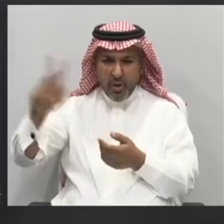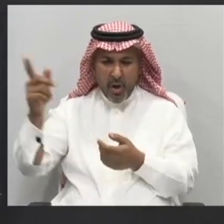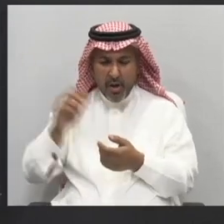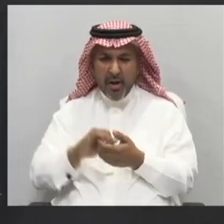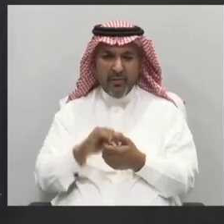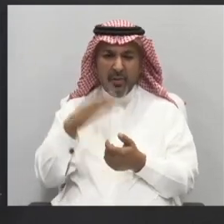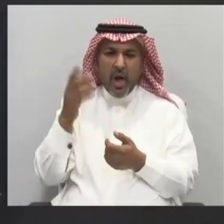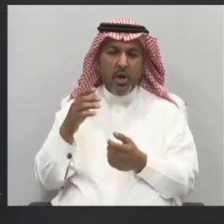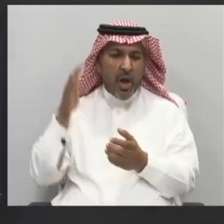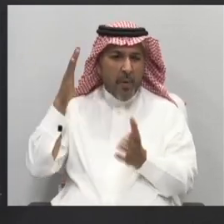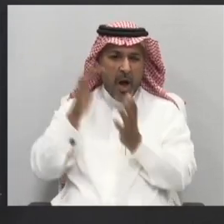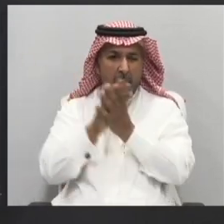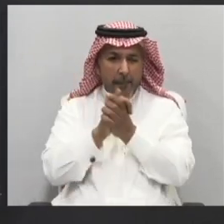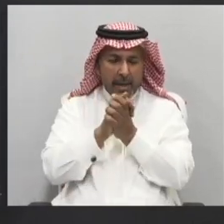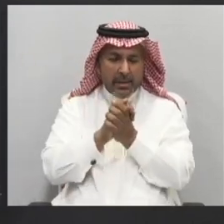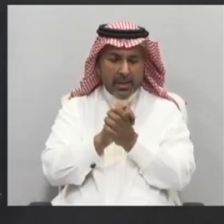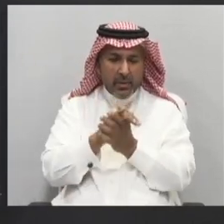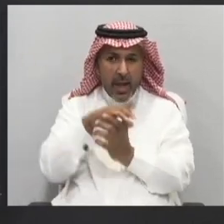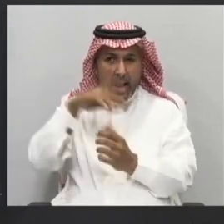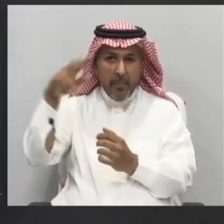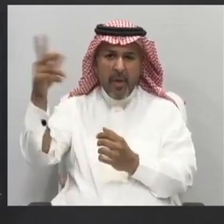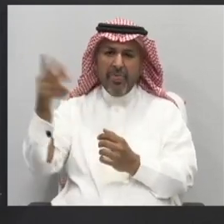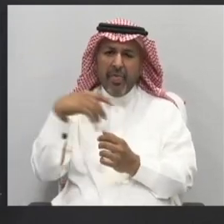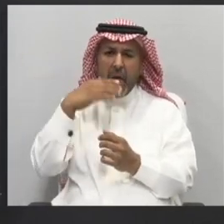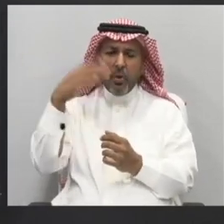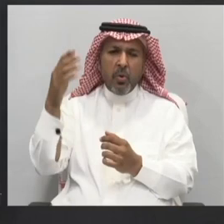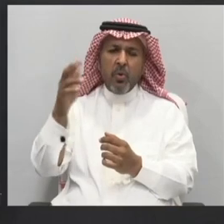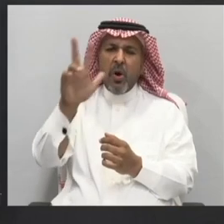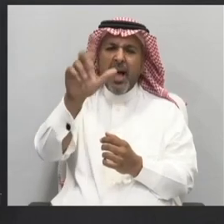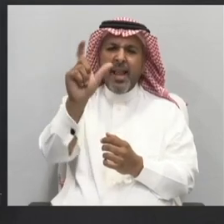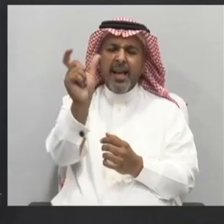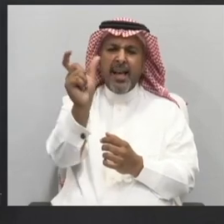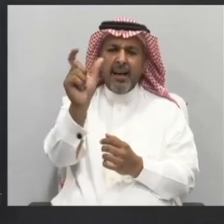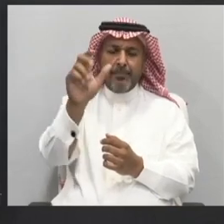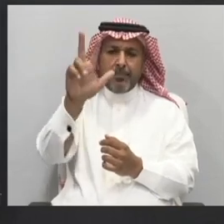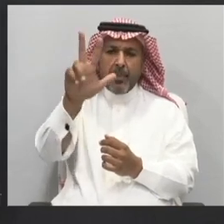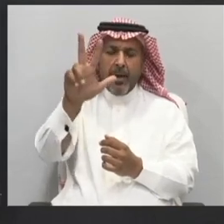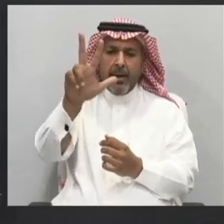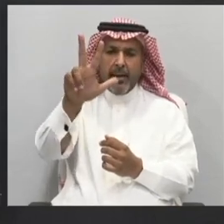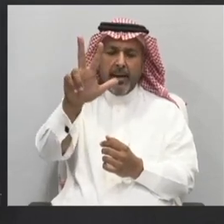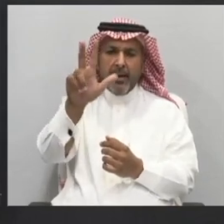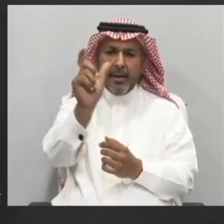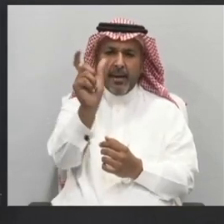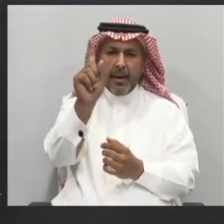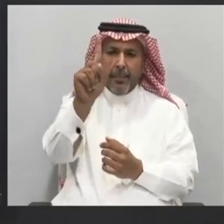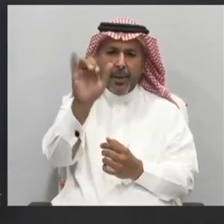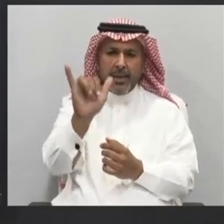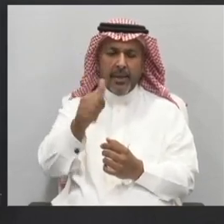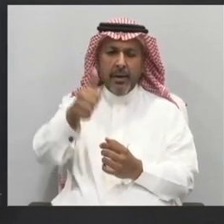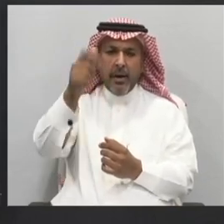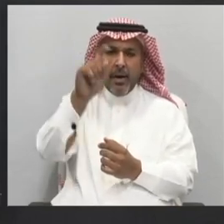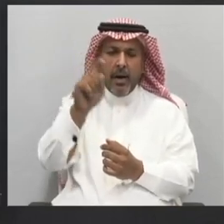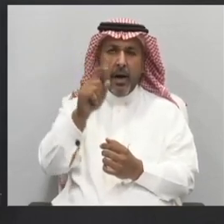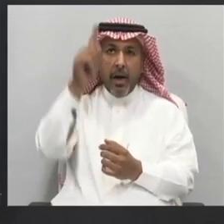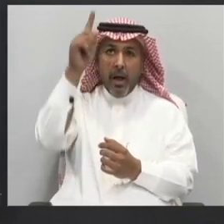مع الانبياء وقصص مع الصالحين وكذلك قصص مع المذنبين والكفار هو الذي اجاب دعائهم